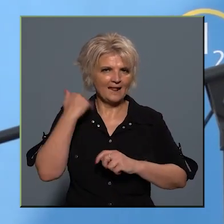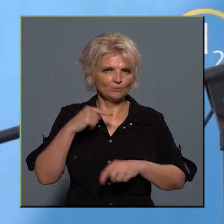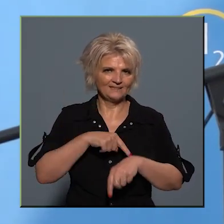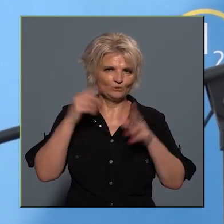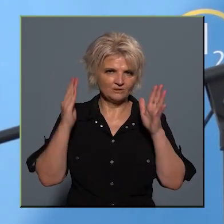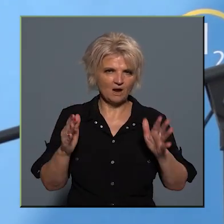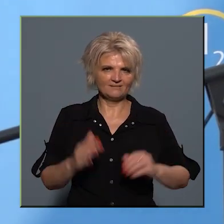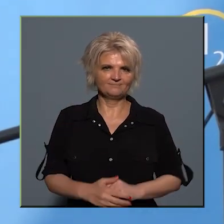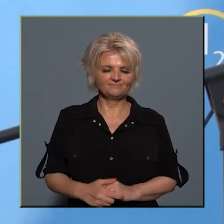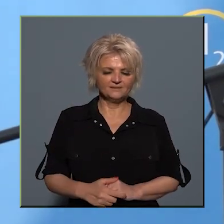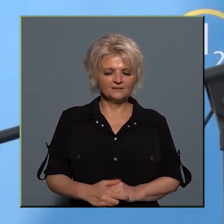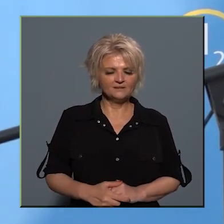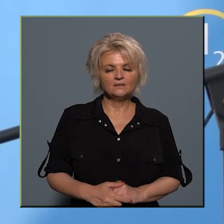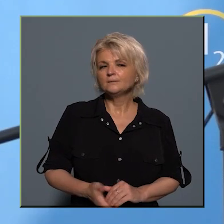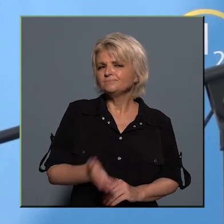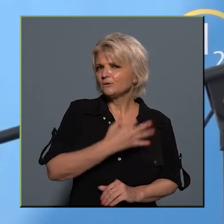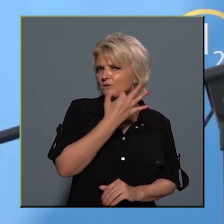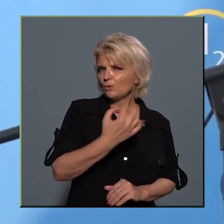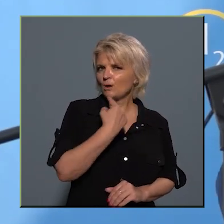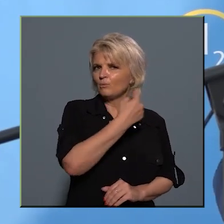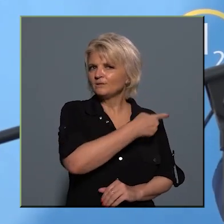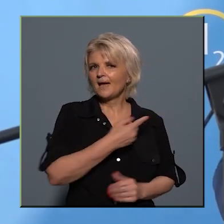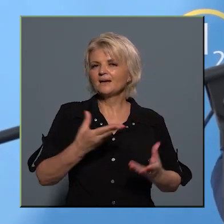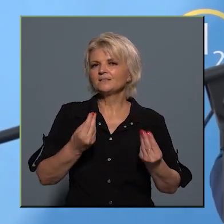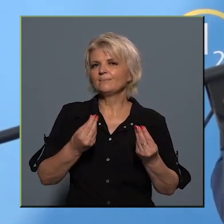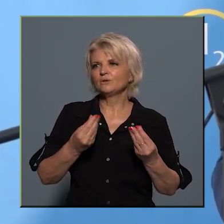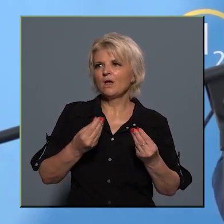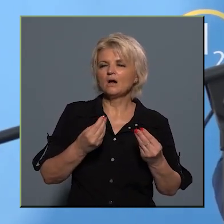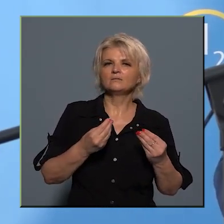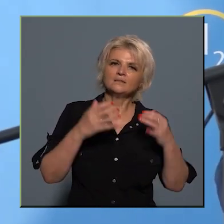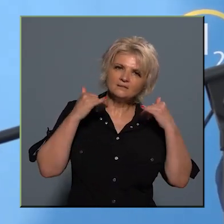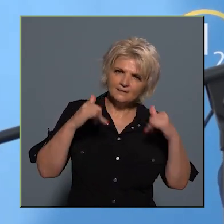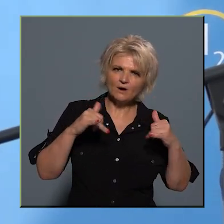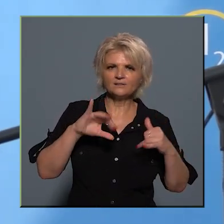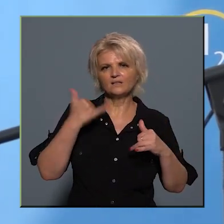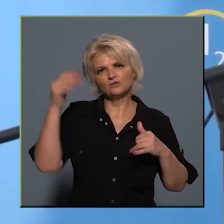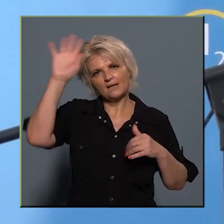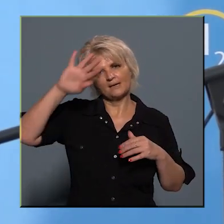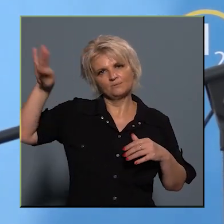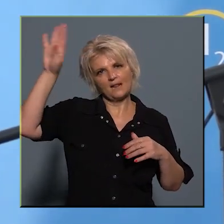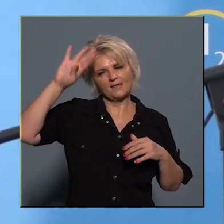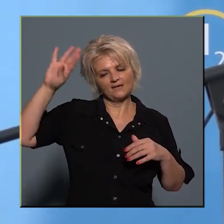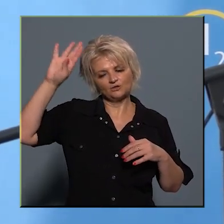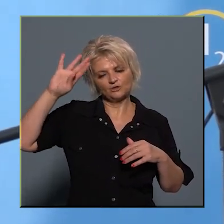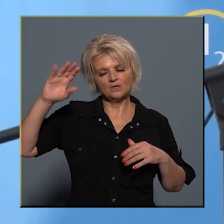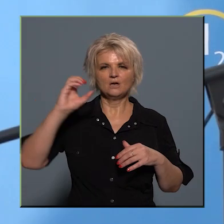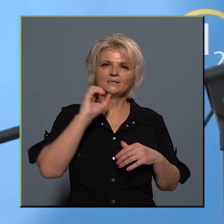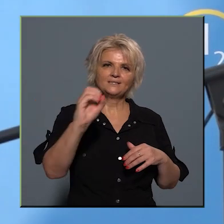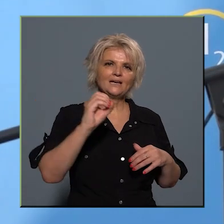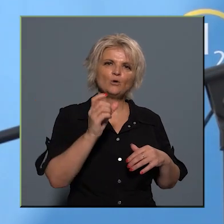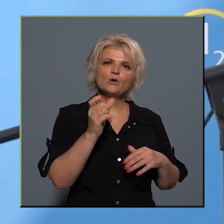időszakban. Ahogy az előttem szólók is mondták, számtalan trend és elképzelés a zéró karbon